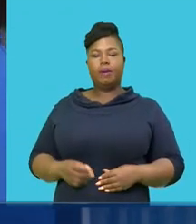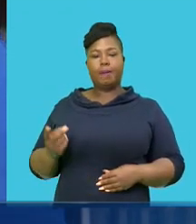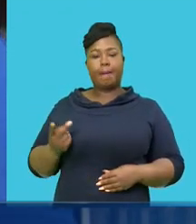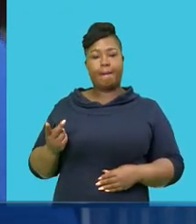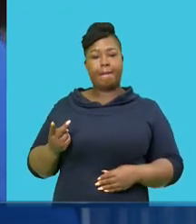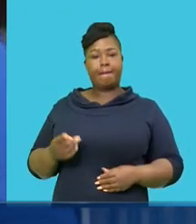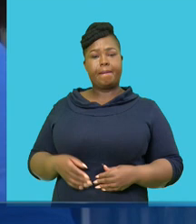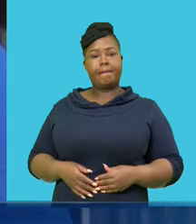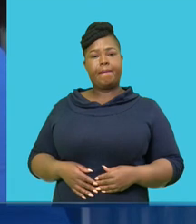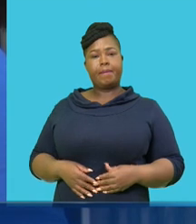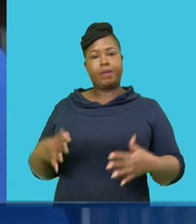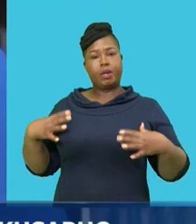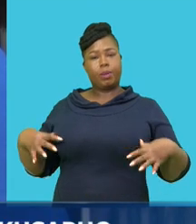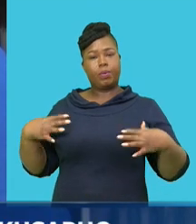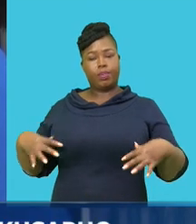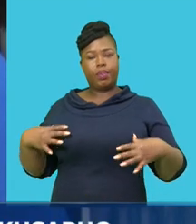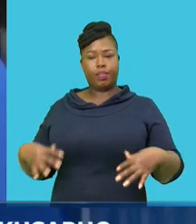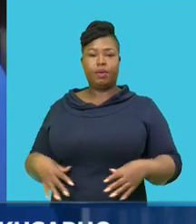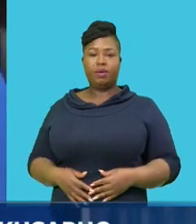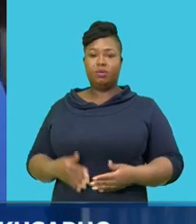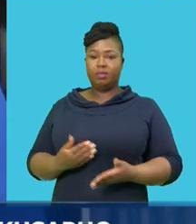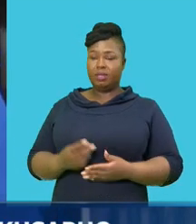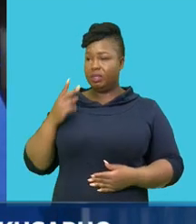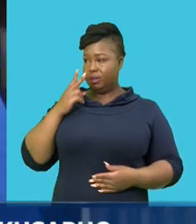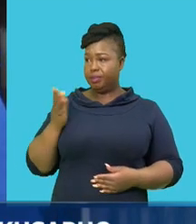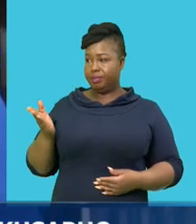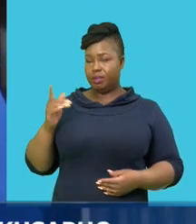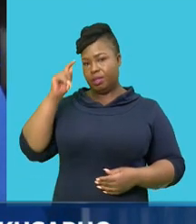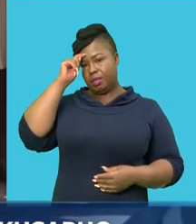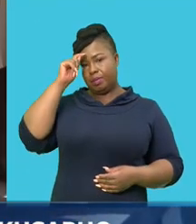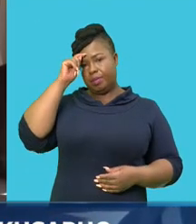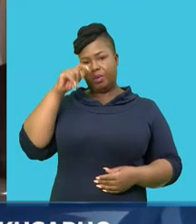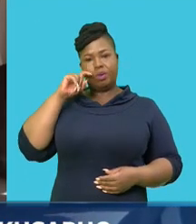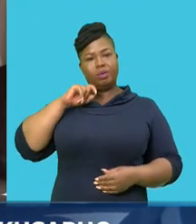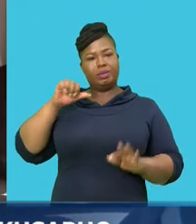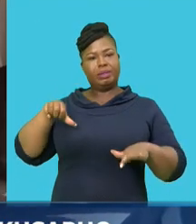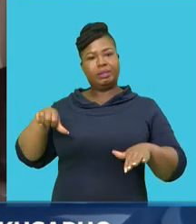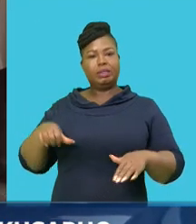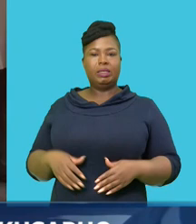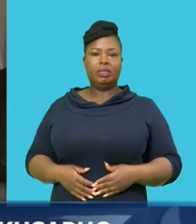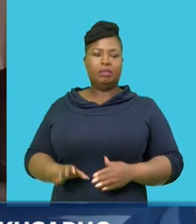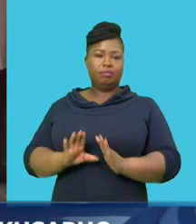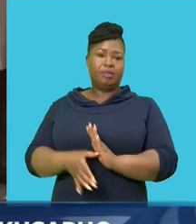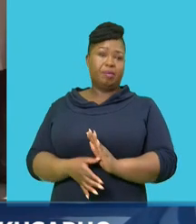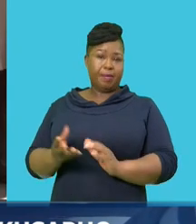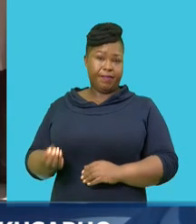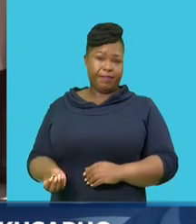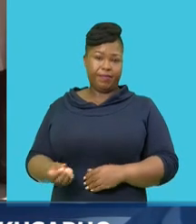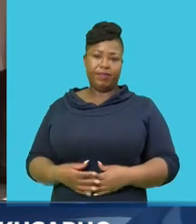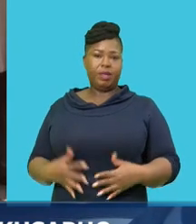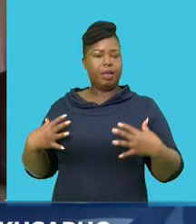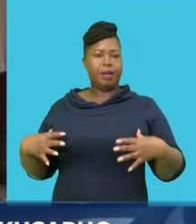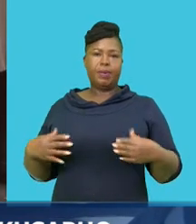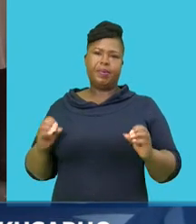it's nempahla, as you can see, the boy who's 16 years is disabled. He don't have